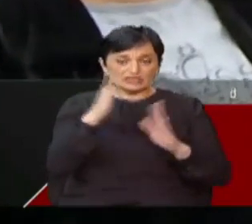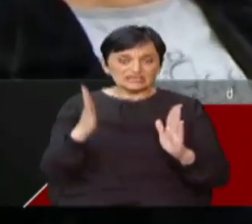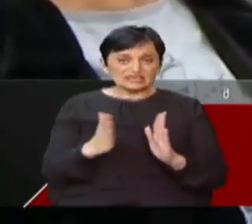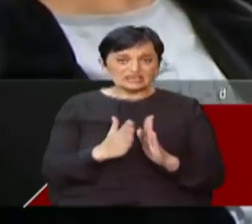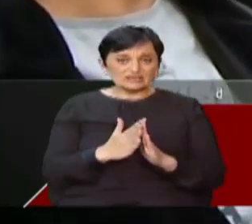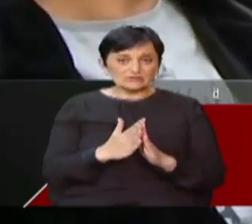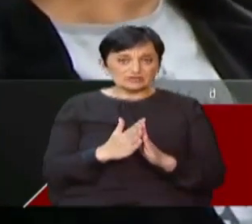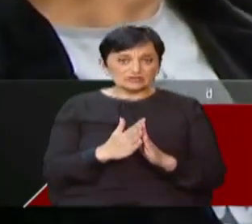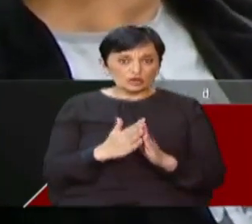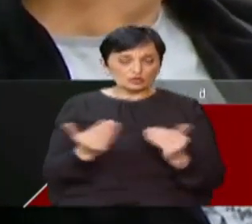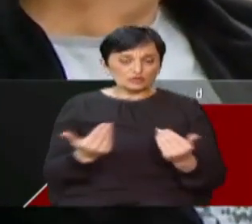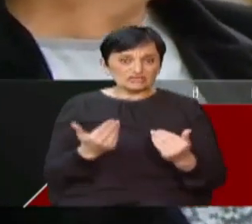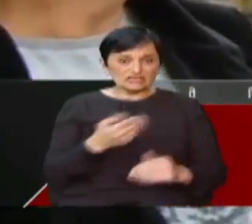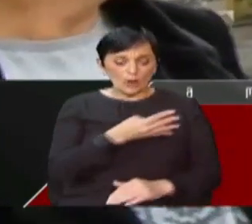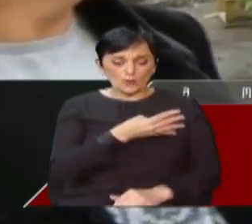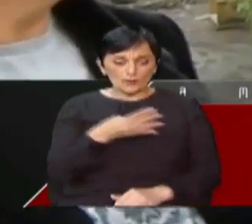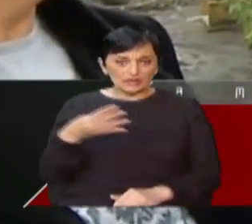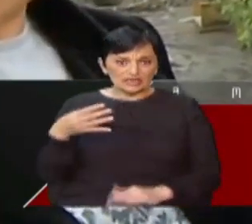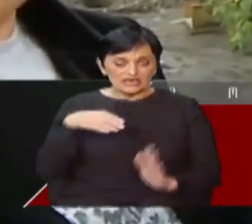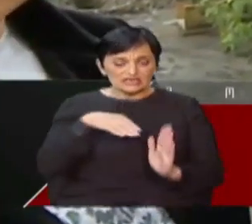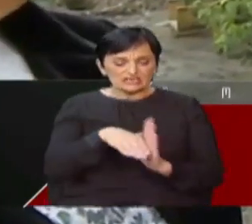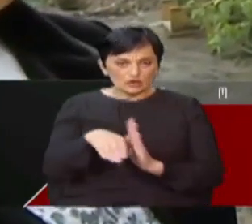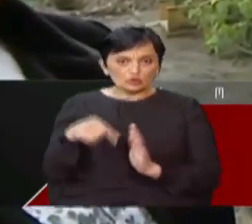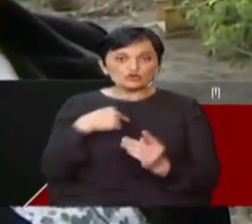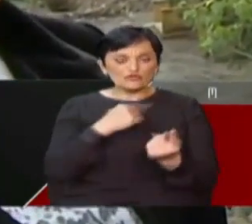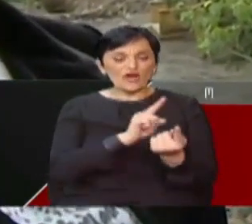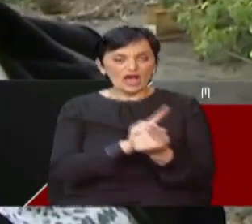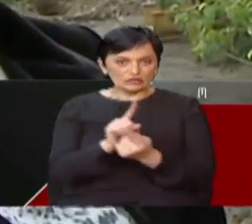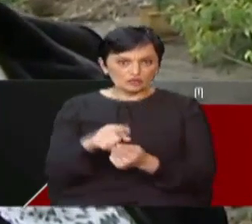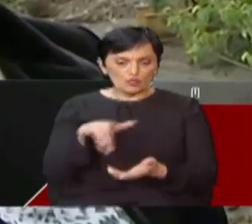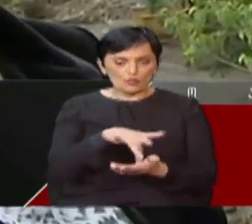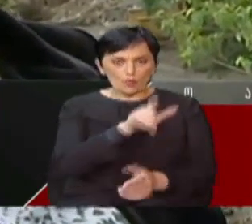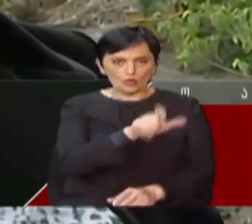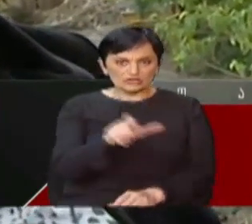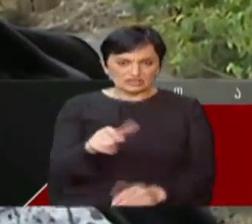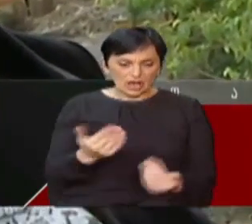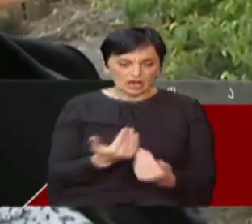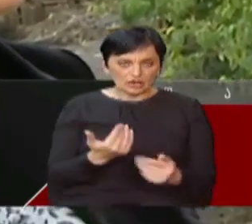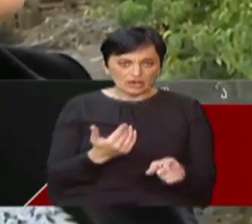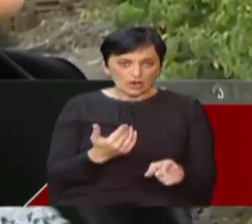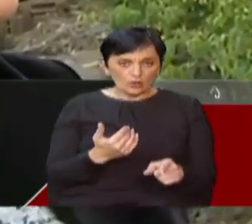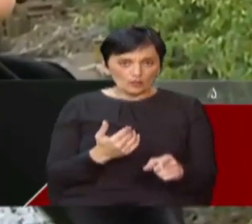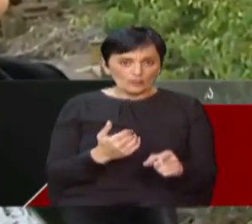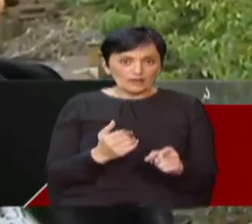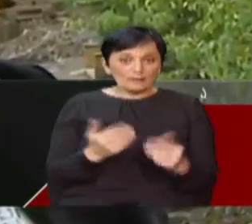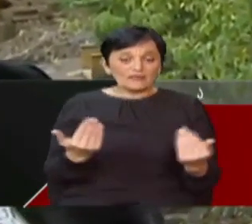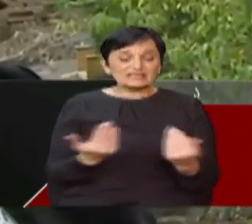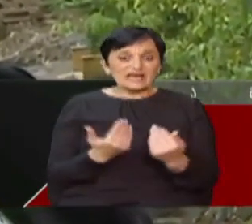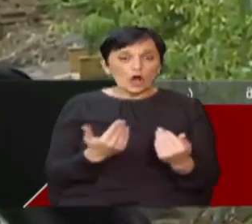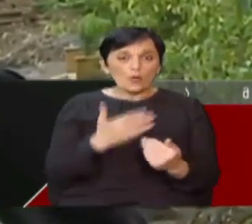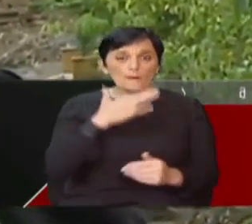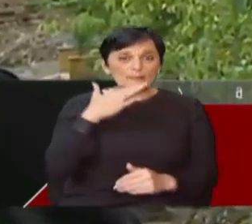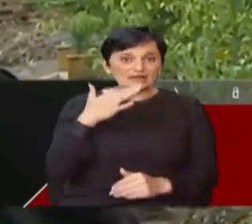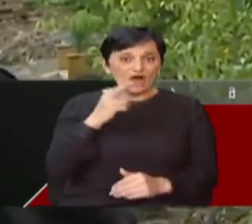საერთო საცხოვრებელი ბინის სარდაფები. ჩვენ შევხვდით აღნიშნულ მოსახლეობას, ანუ საცხოვრებელი